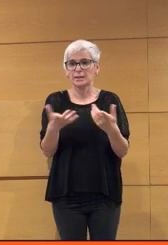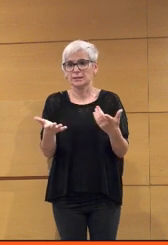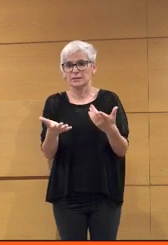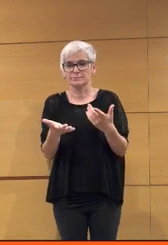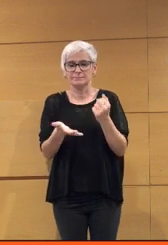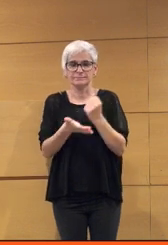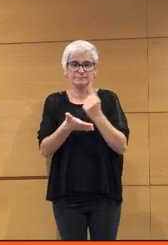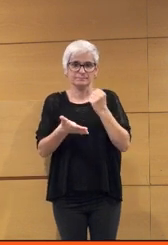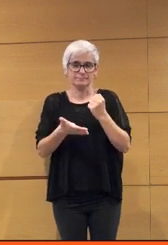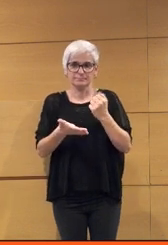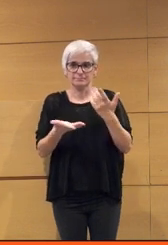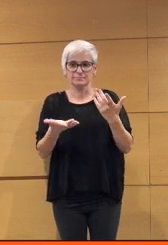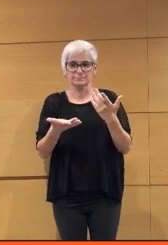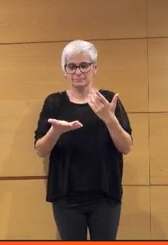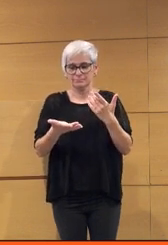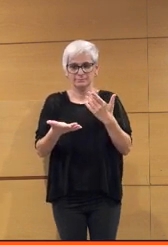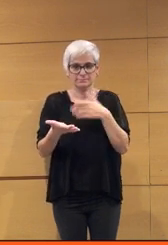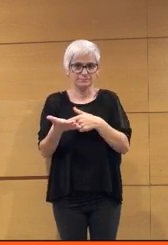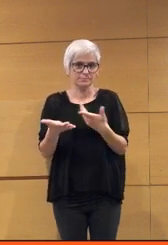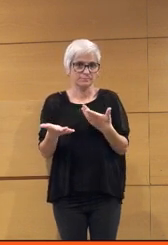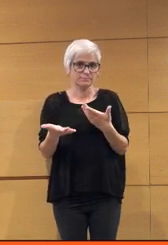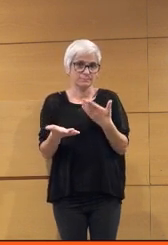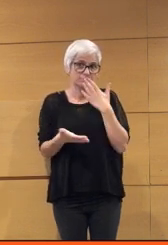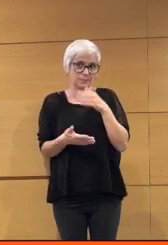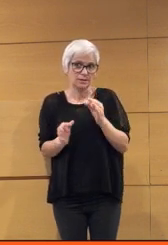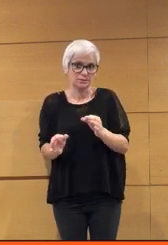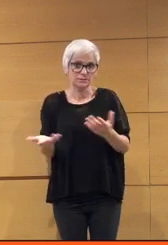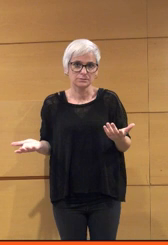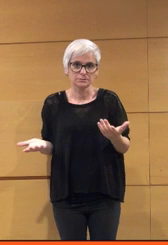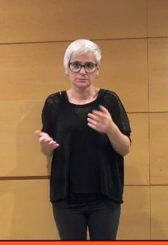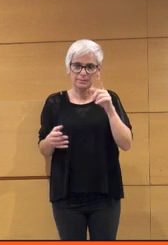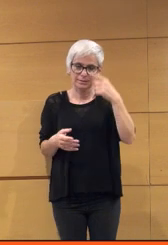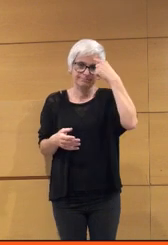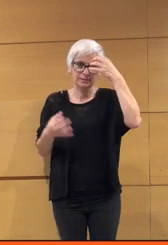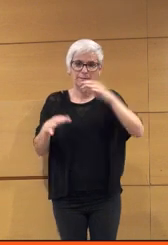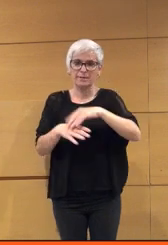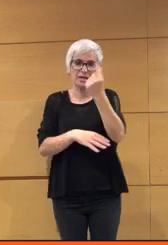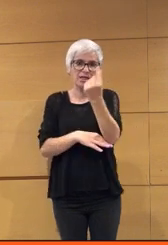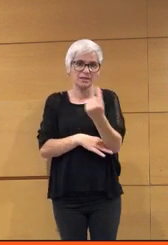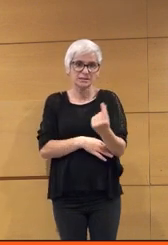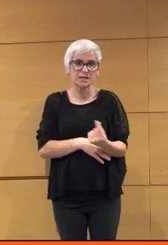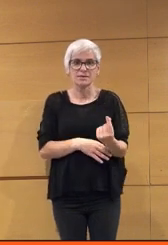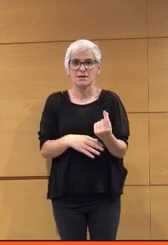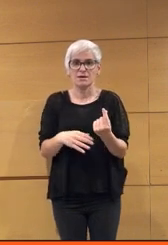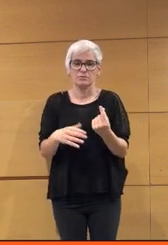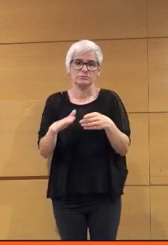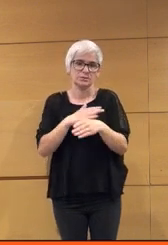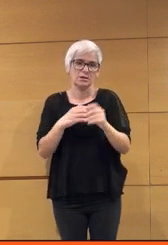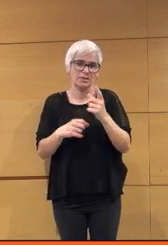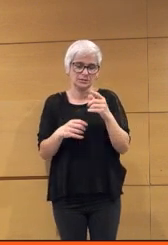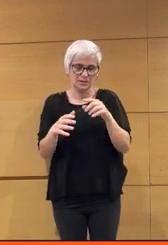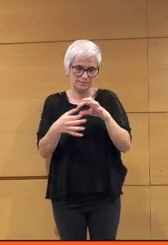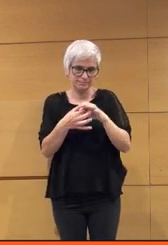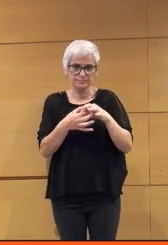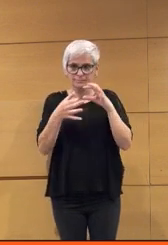digital és considerable i també s'ha de tenir en compte a l'hora de dissenyar un producte digital. I